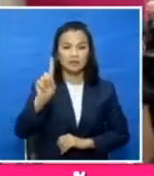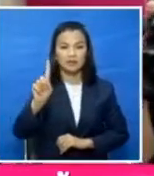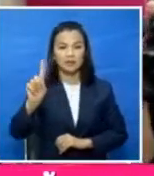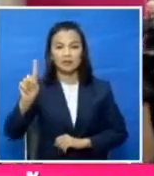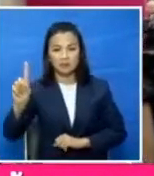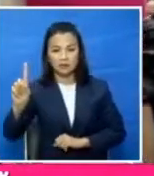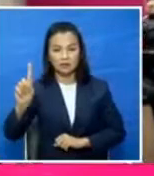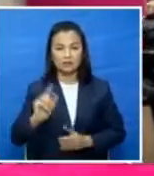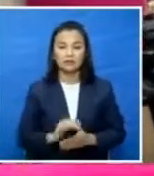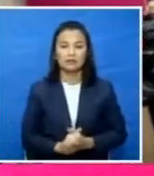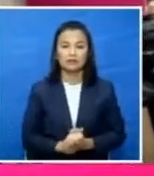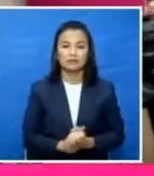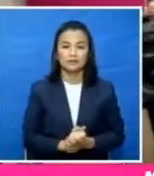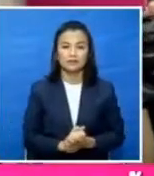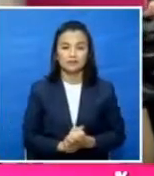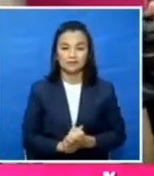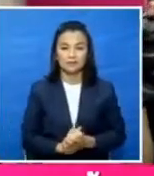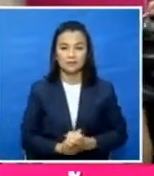9713111